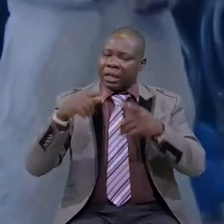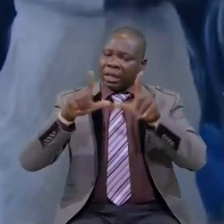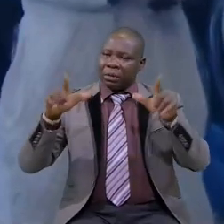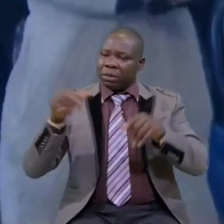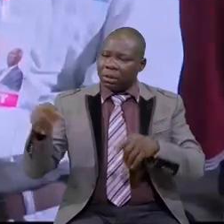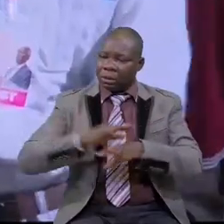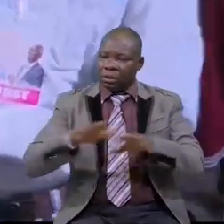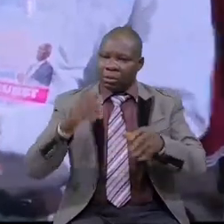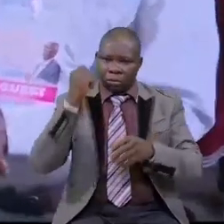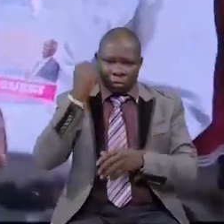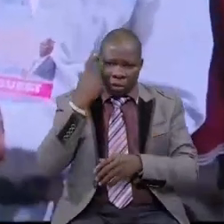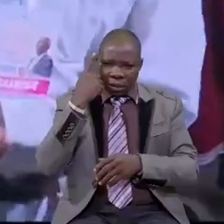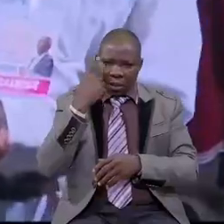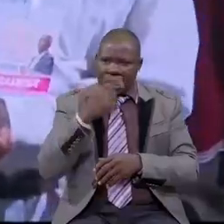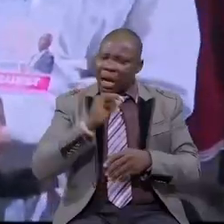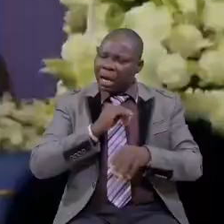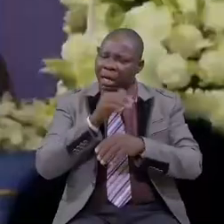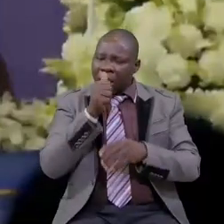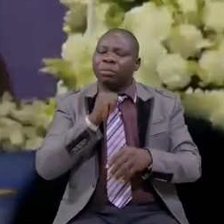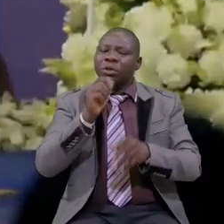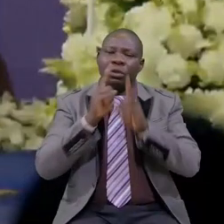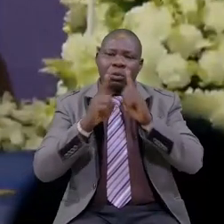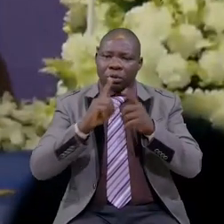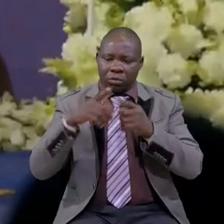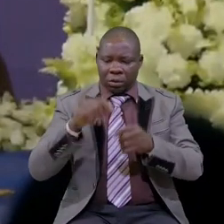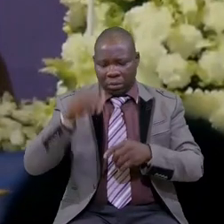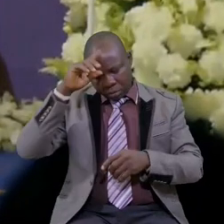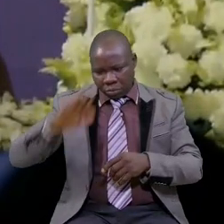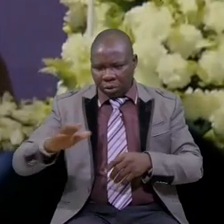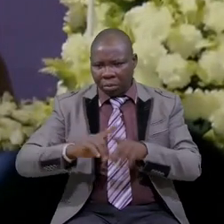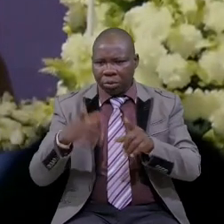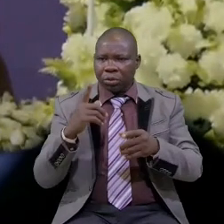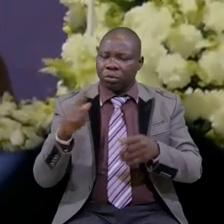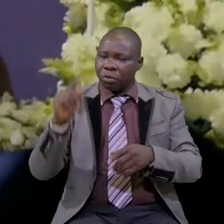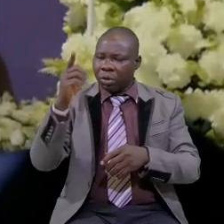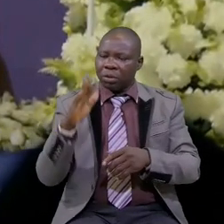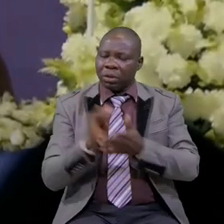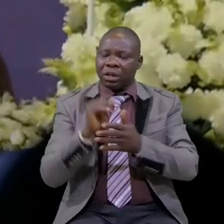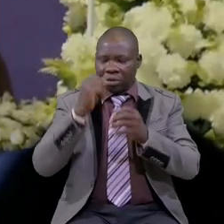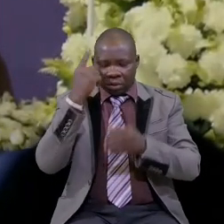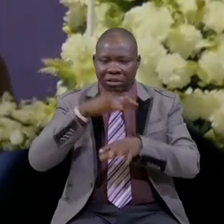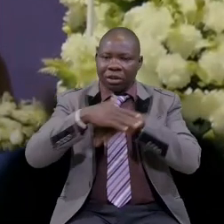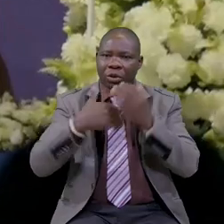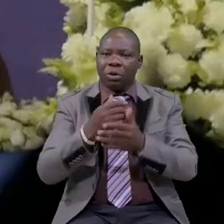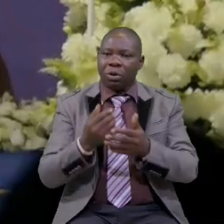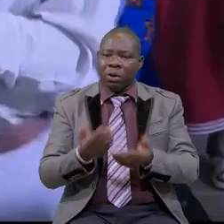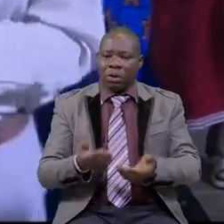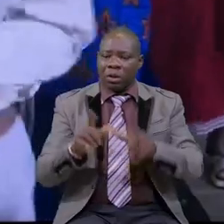langues. Et quand j'ai dit, lève-toi, le garçon m'a regardé et puis bam, il s'est